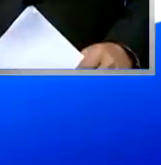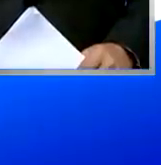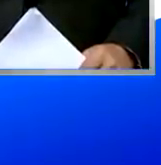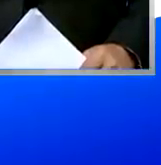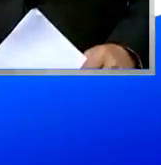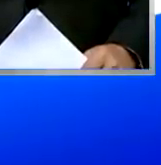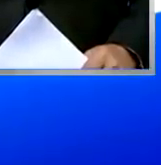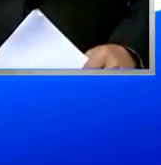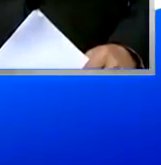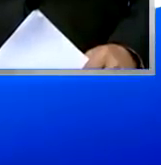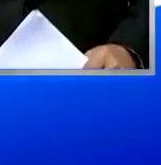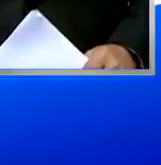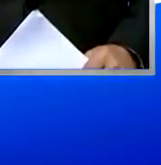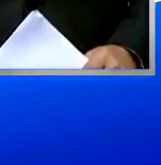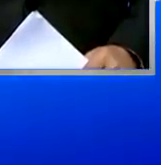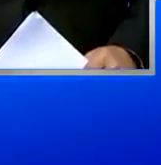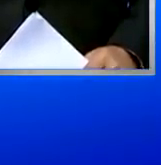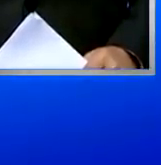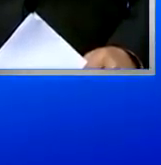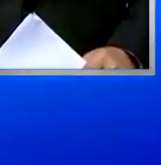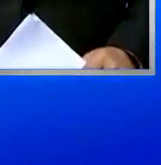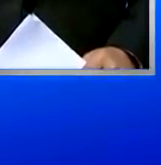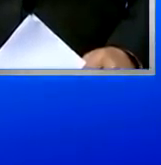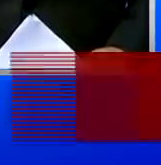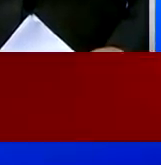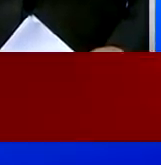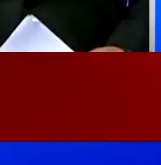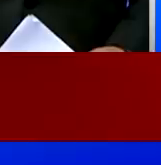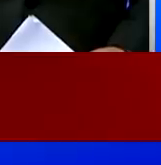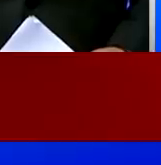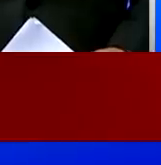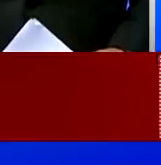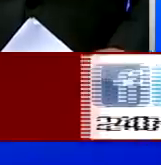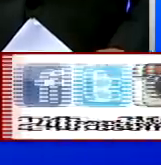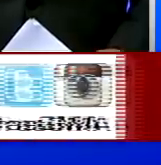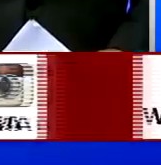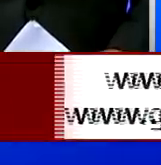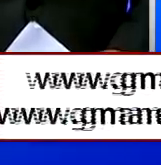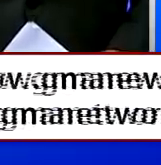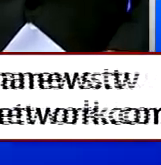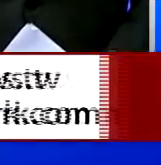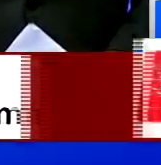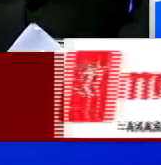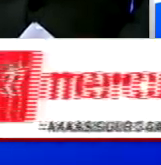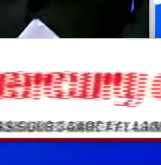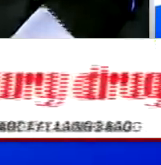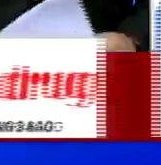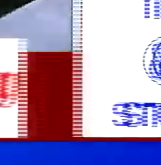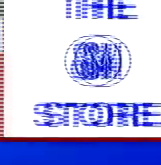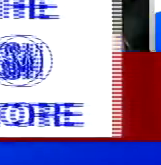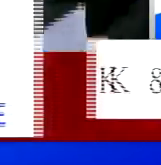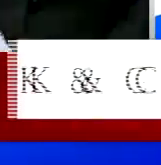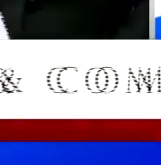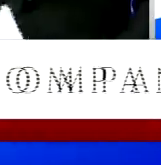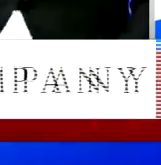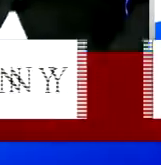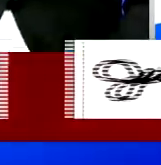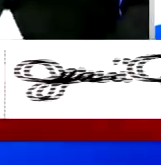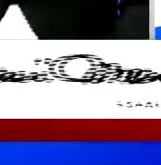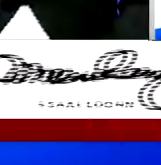Walang kasinungalingan, servisyong totoo lamang. At dahil di natutulog ang balita, nakatutok kami 24 oras.